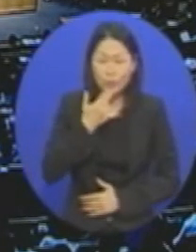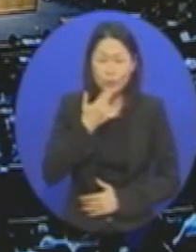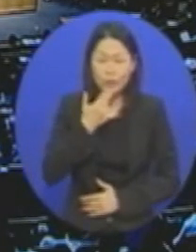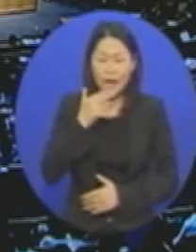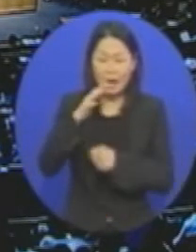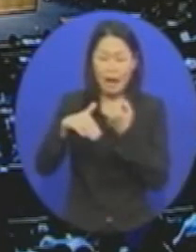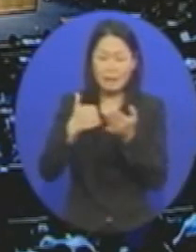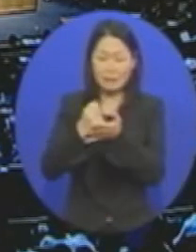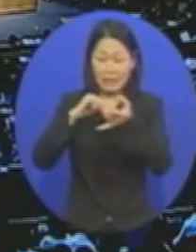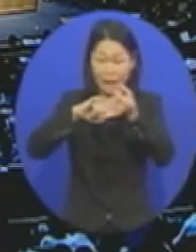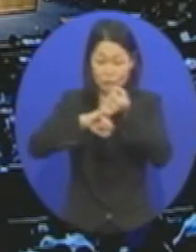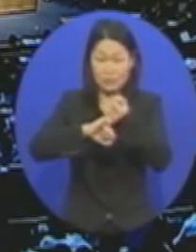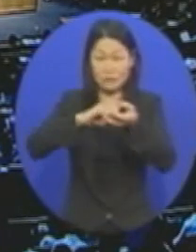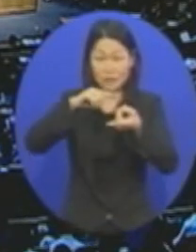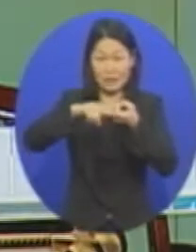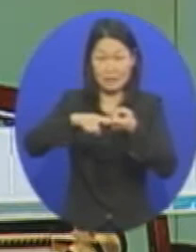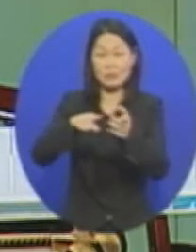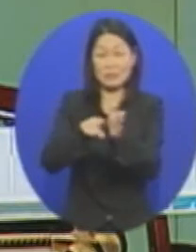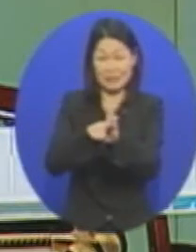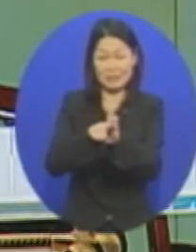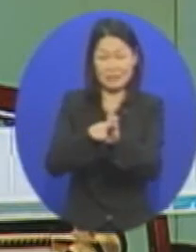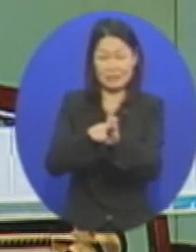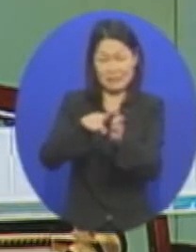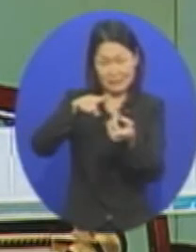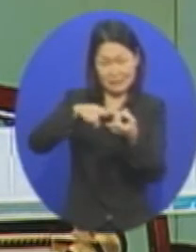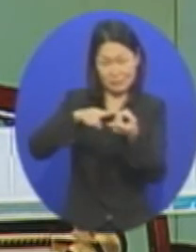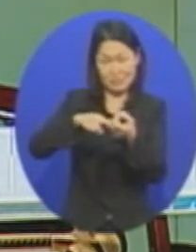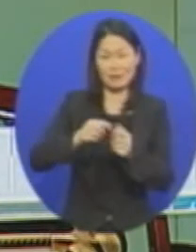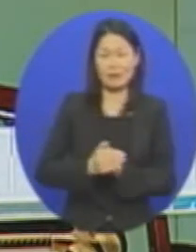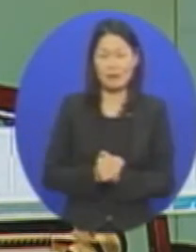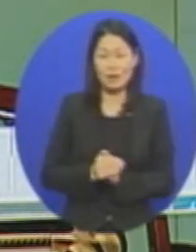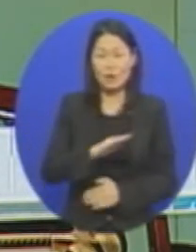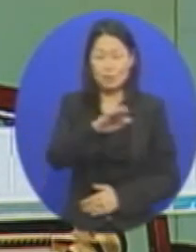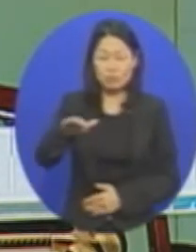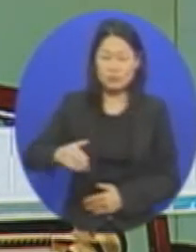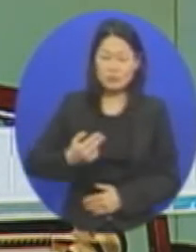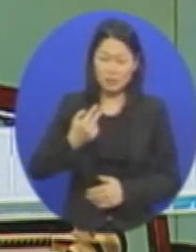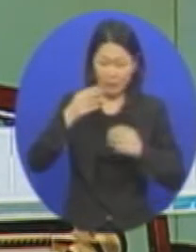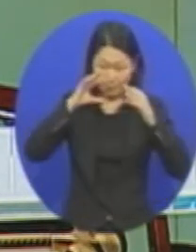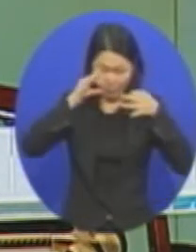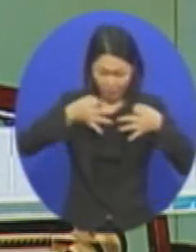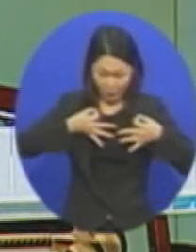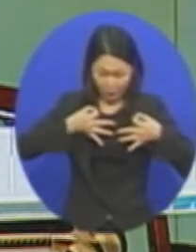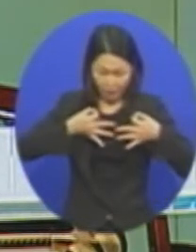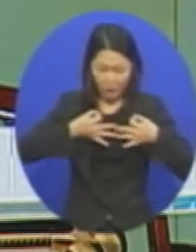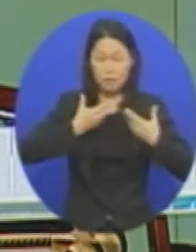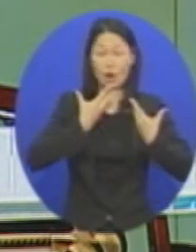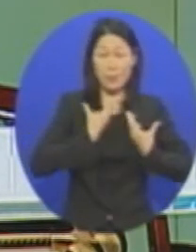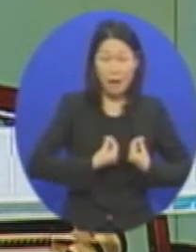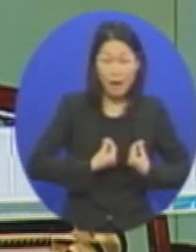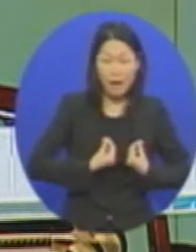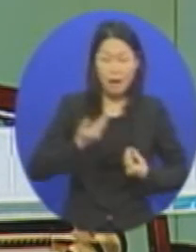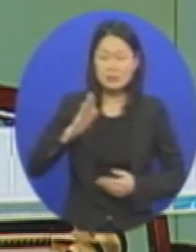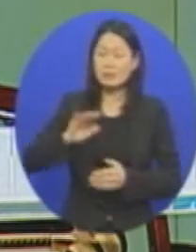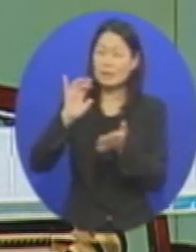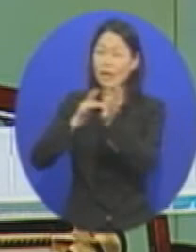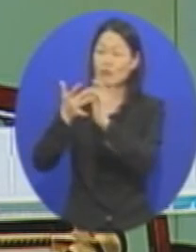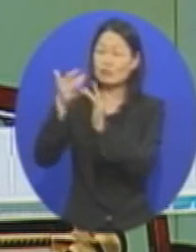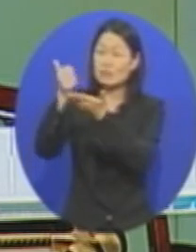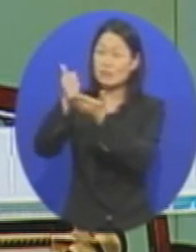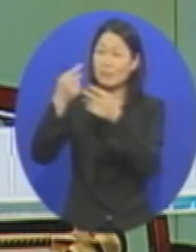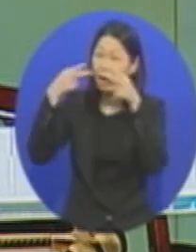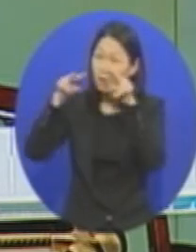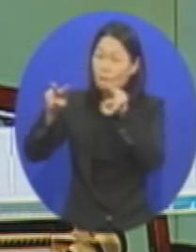약속하신 것을 믿는 거예요 우리를 바라 보면 절망 이지만 예수님을 바라보면 확신이